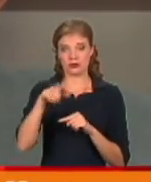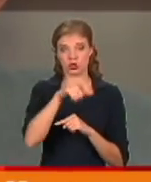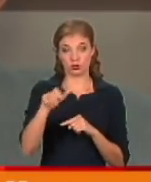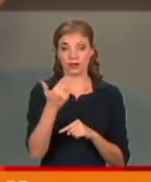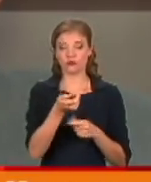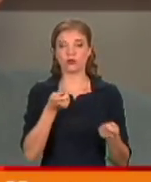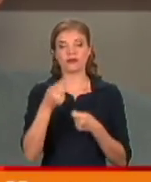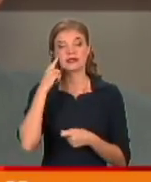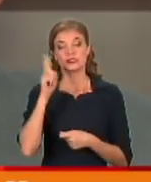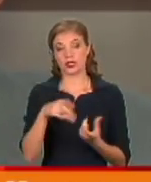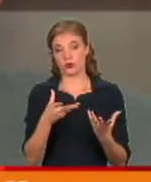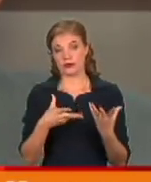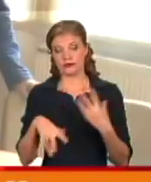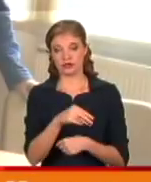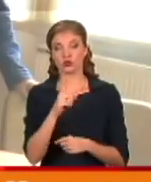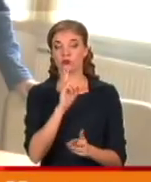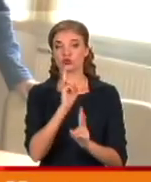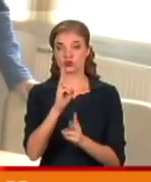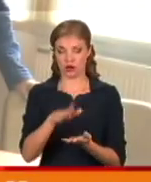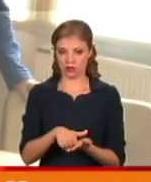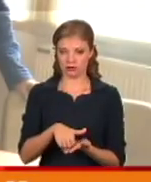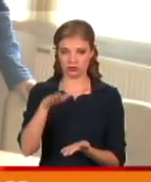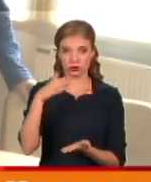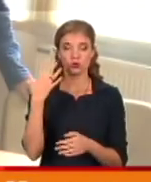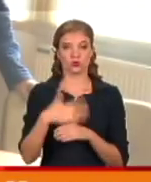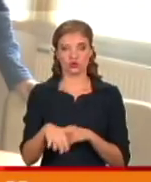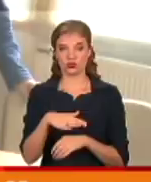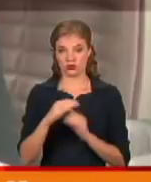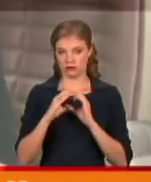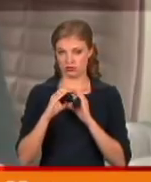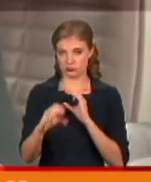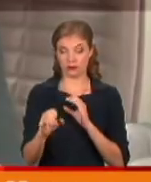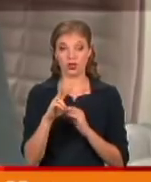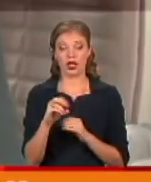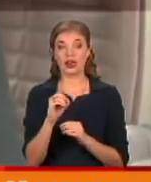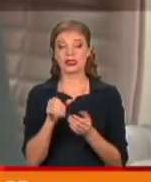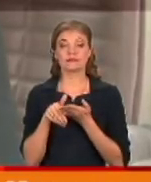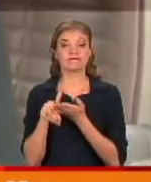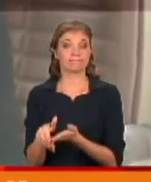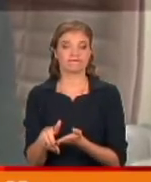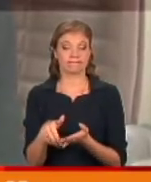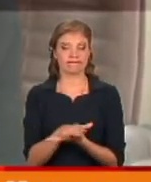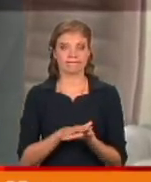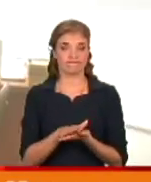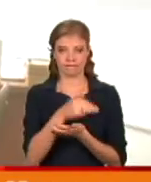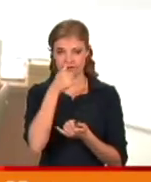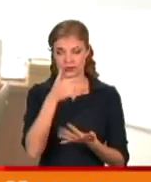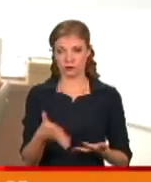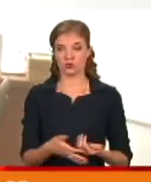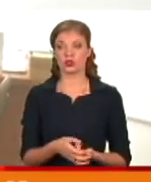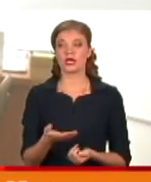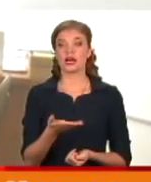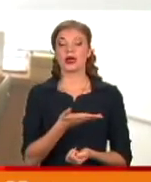його управлінні знають усі, бо ж скарг на збирачку сміття мають вже чималий стіс. Та зарадити, кажуть, нічим не можуть. Навіть